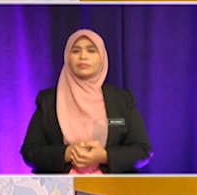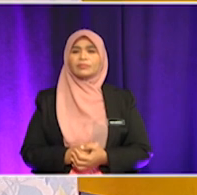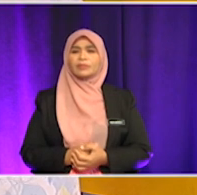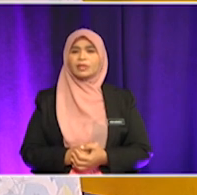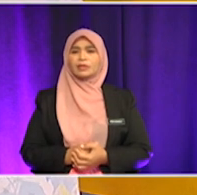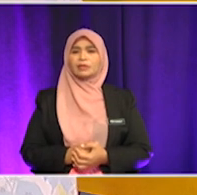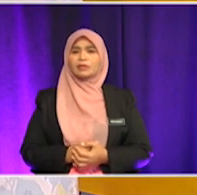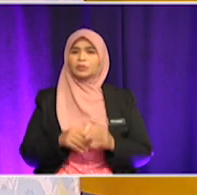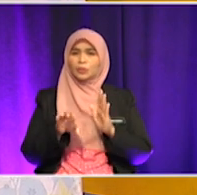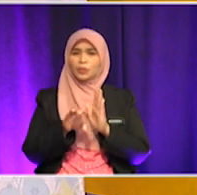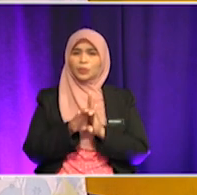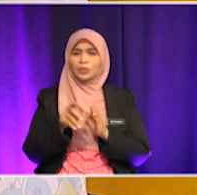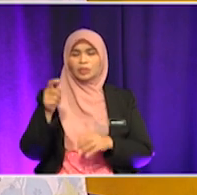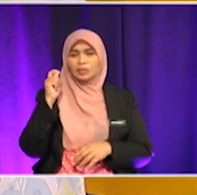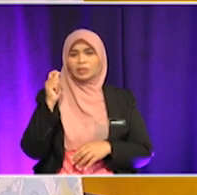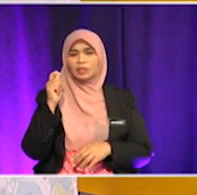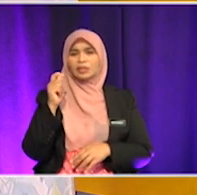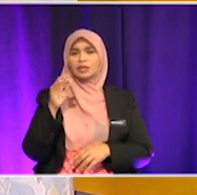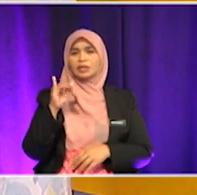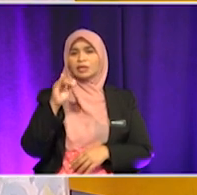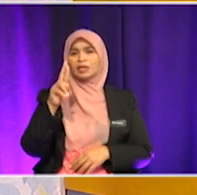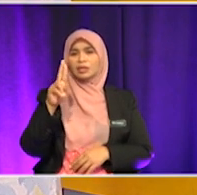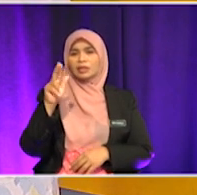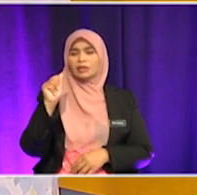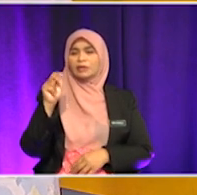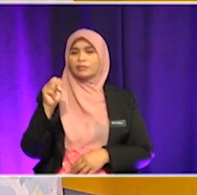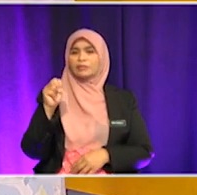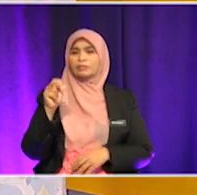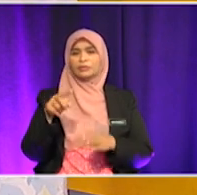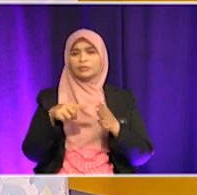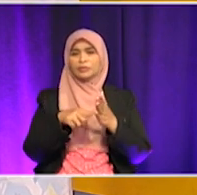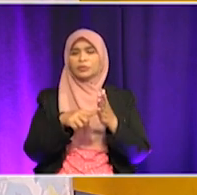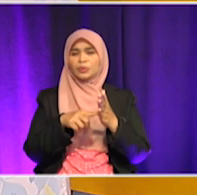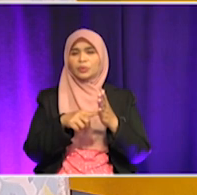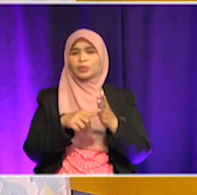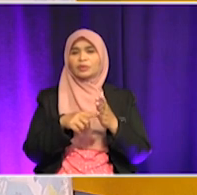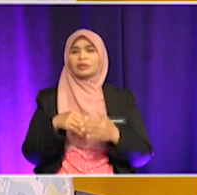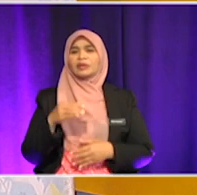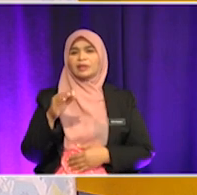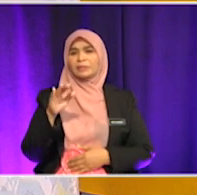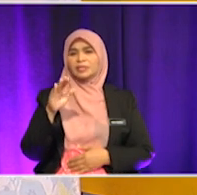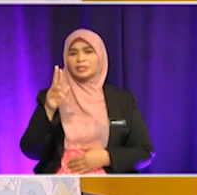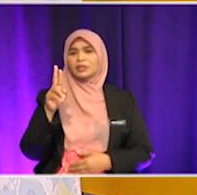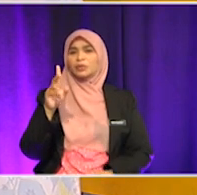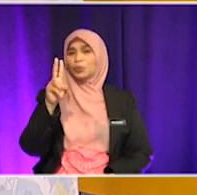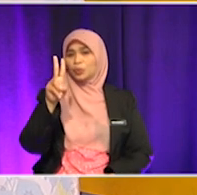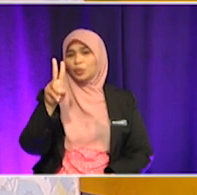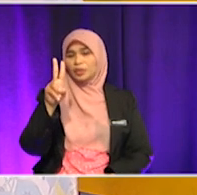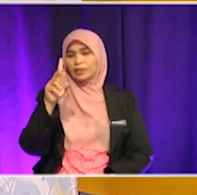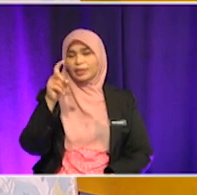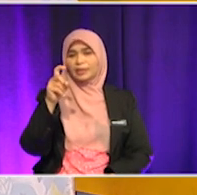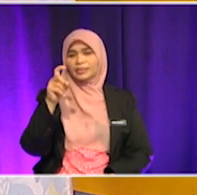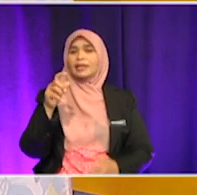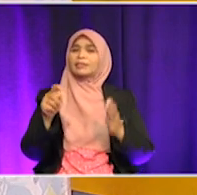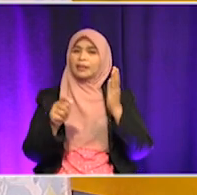tadi kan. Okey, Ifan pun tunjuk tadi kan yang 2x, 2x tu sahaja kita panggil sebagai sebutan. Okey, kalau 2x